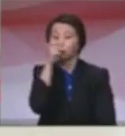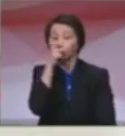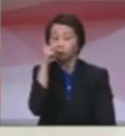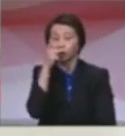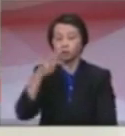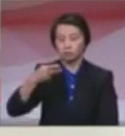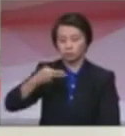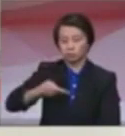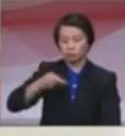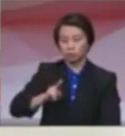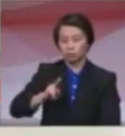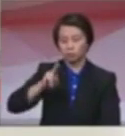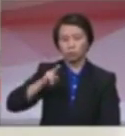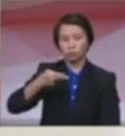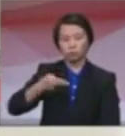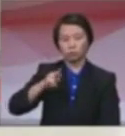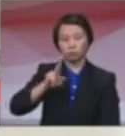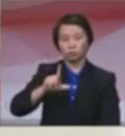Langat, daerah Hulu Langat.